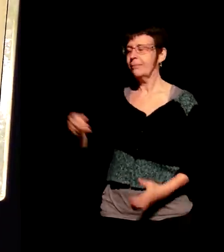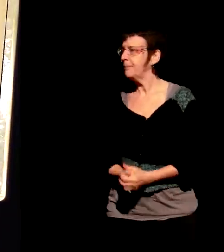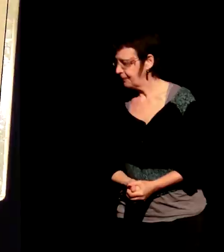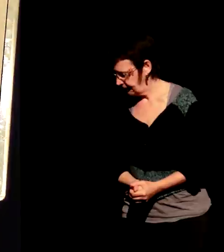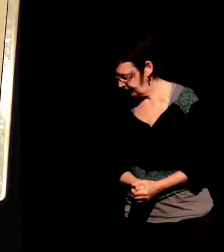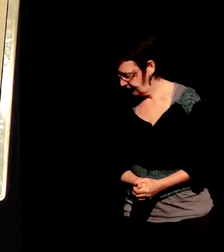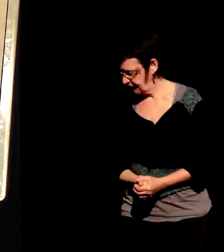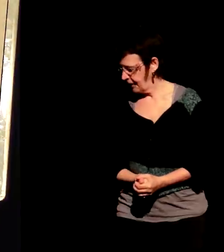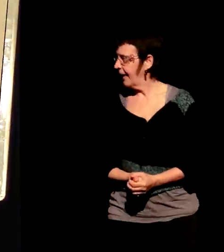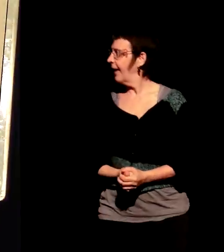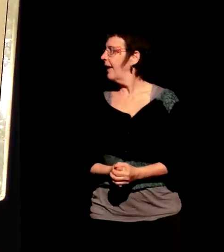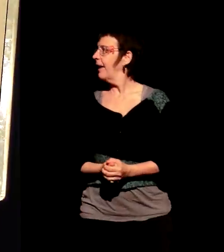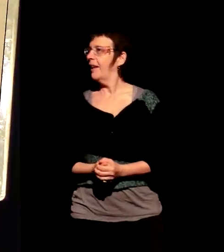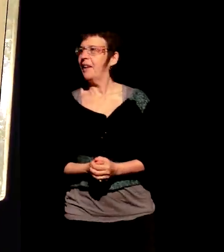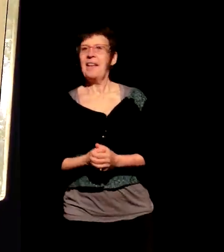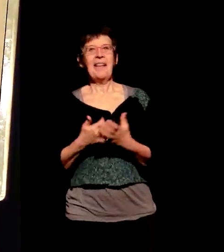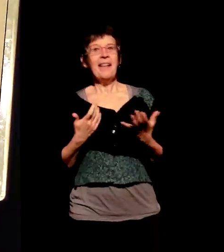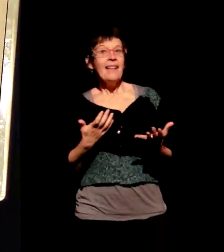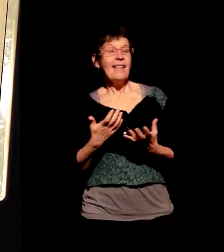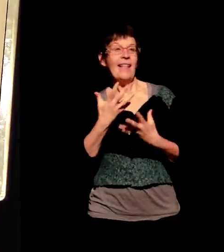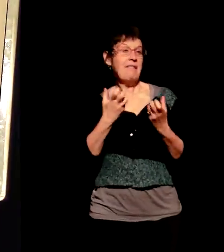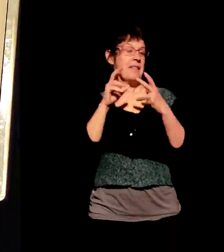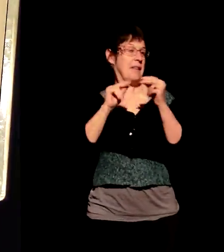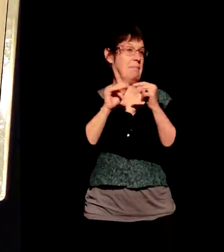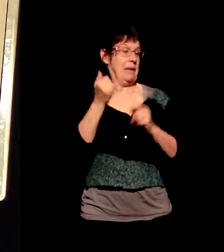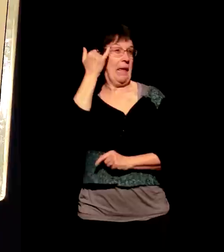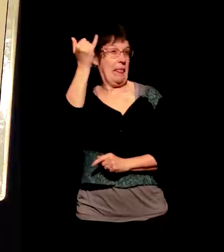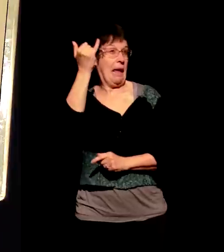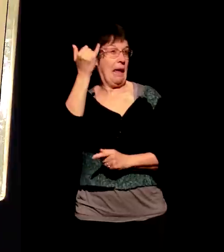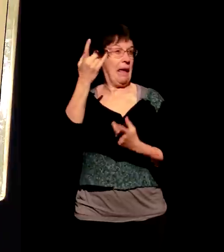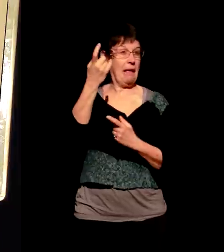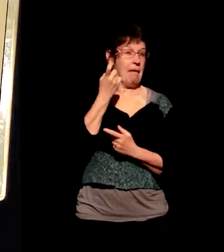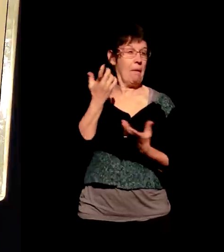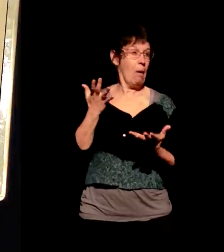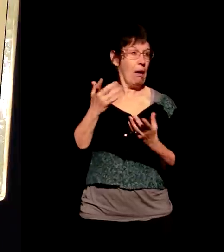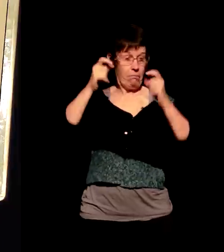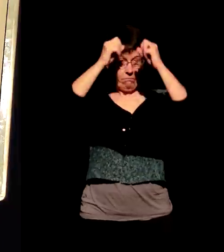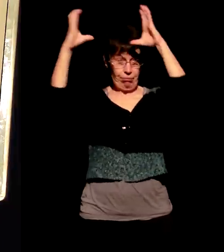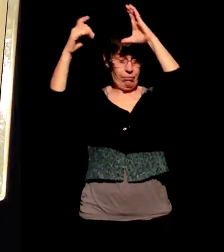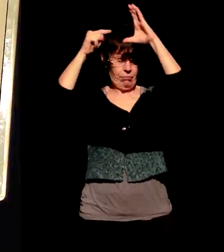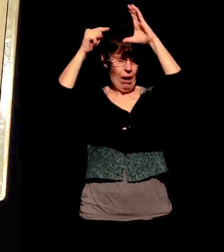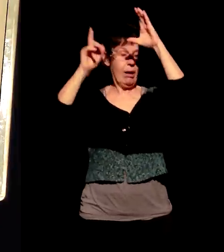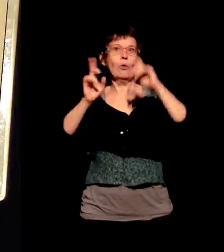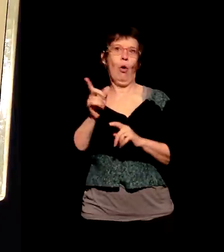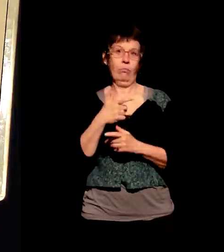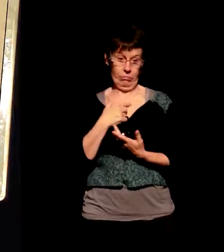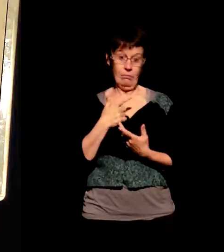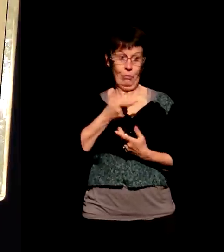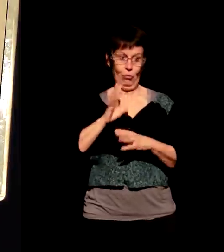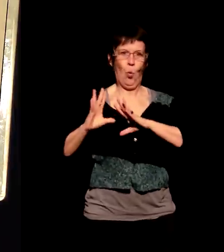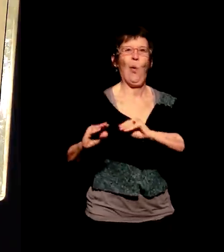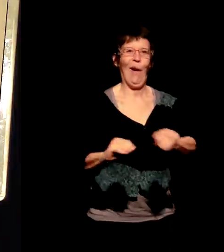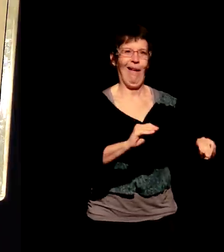Et donc, j'aimerais défendre ici l'idée que le racisme, c'est pas d'abord dans la tête, c'est d'abord dans les faits. Le racisme, c'est d'abord